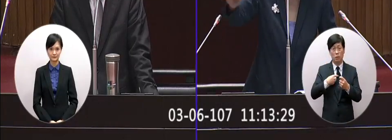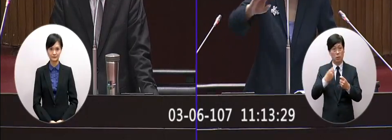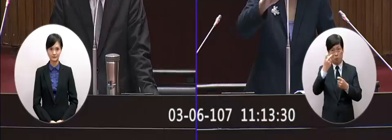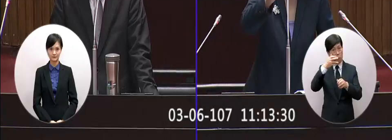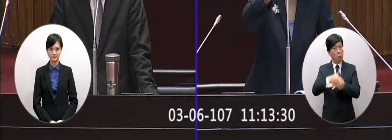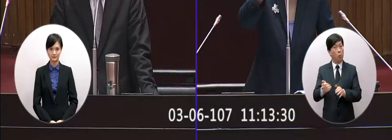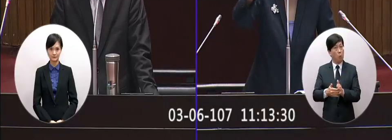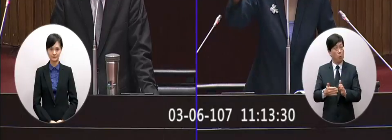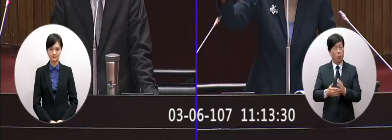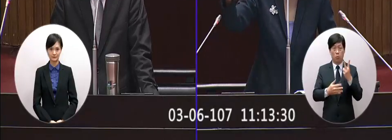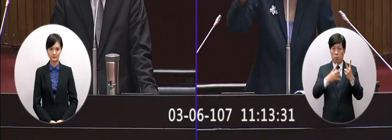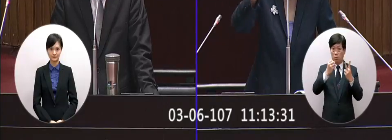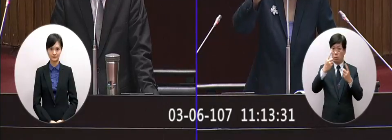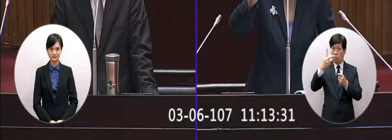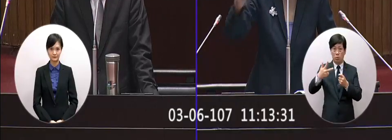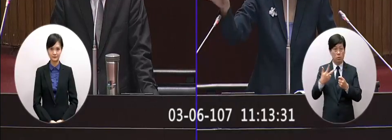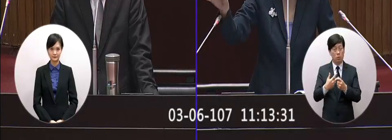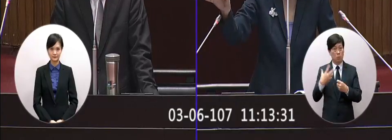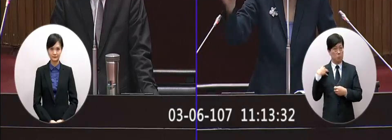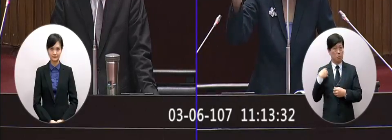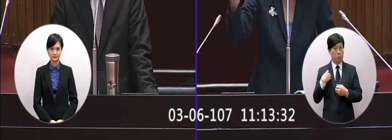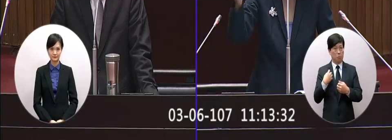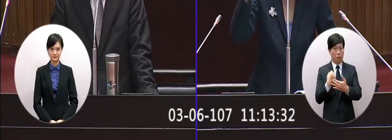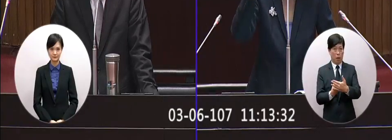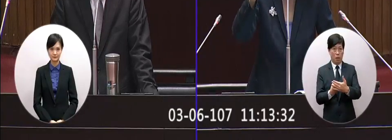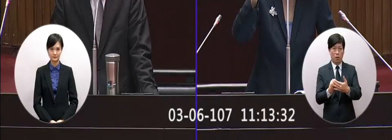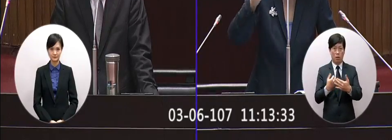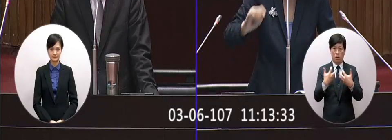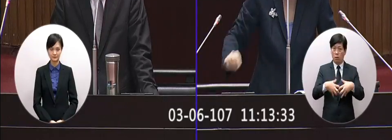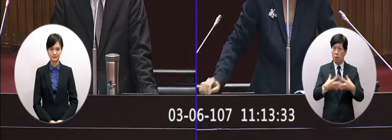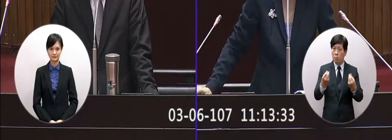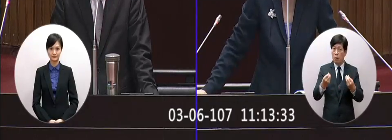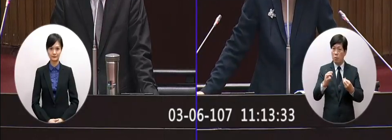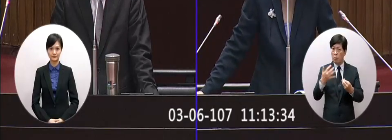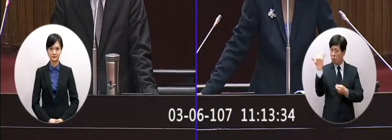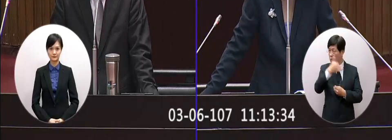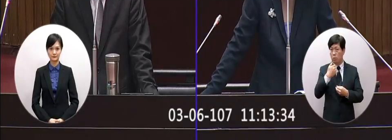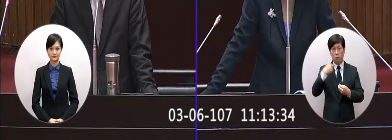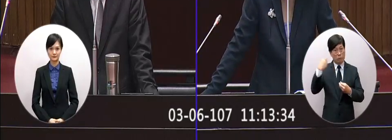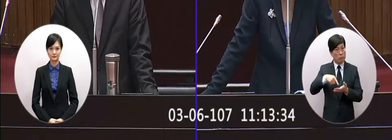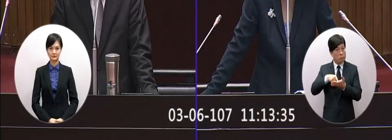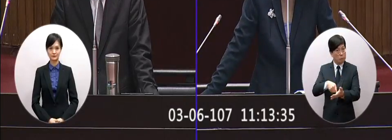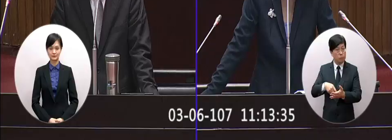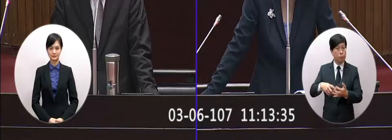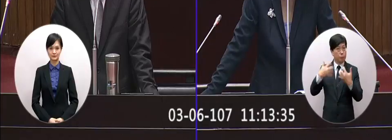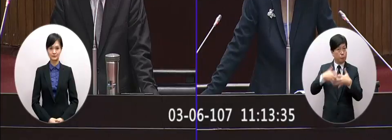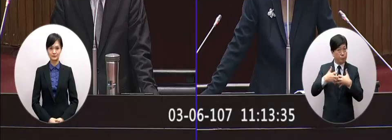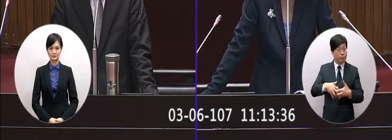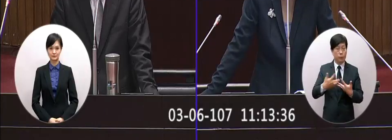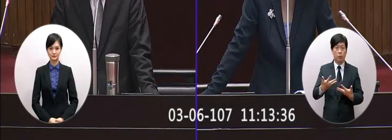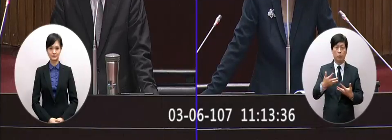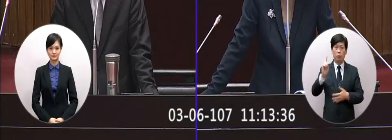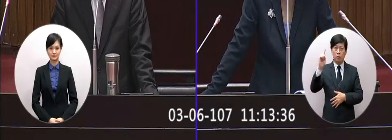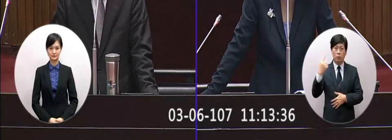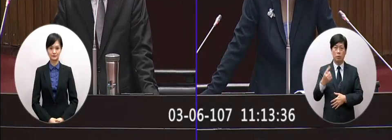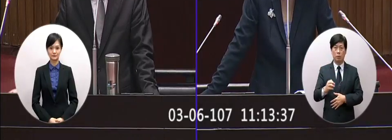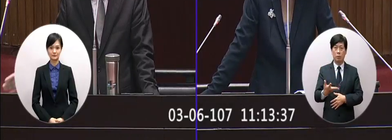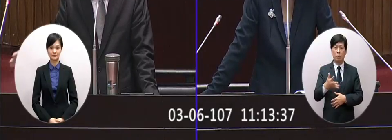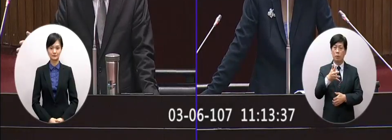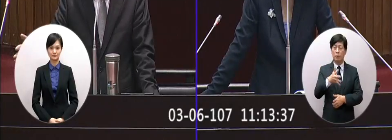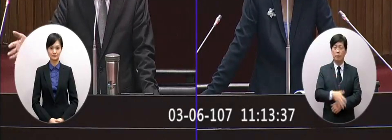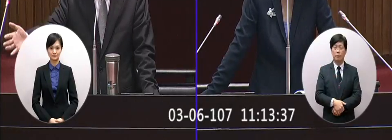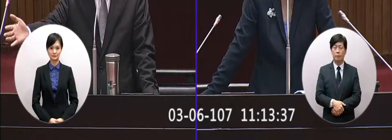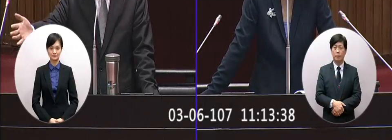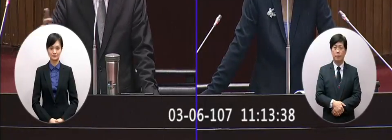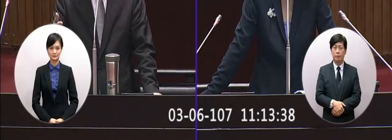审查了，2017年都没有再动。请问为什么这时候要提出来这样子的一个再动的一个申请？请问一